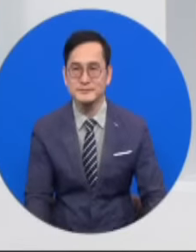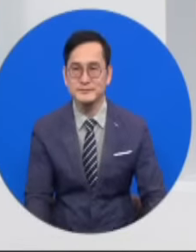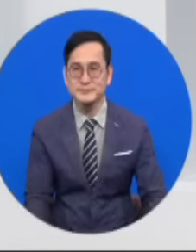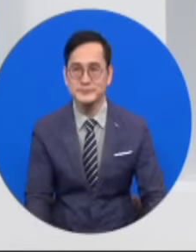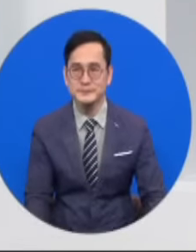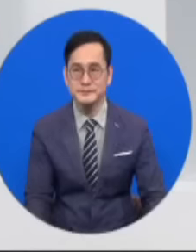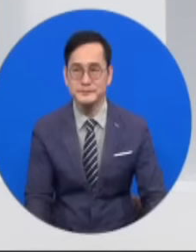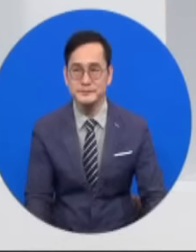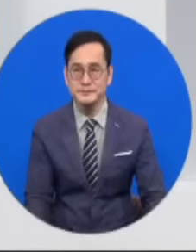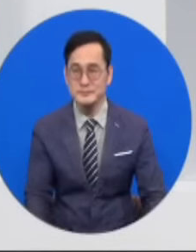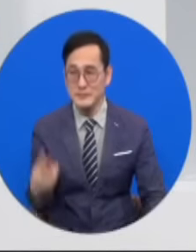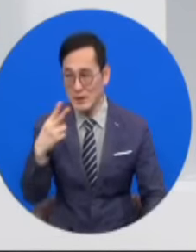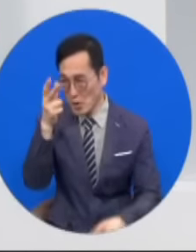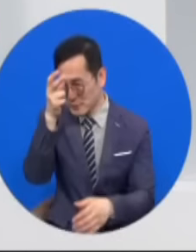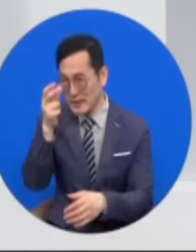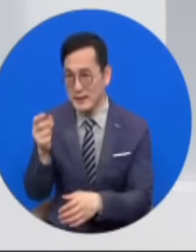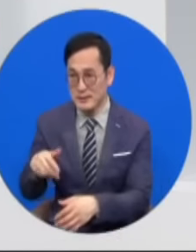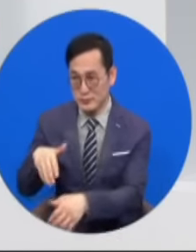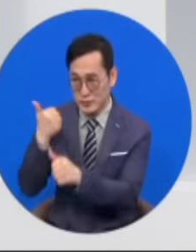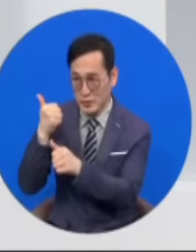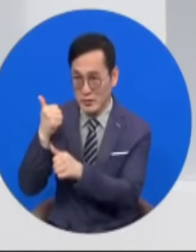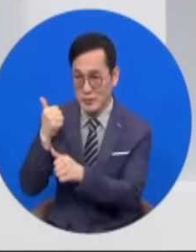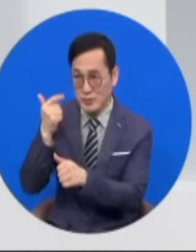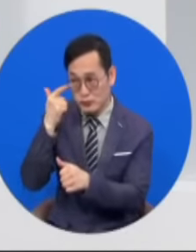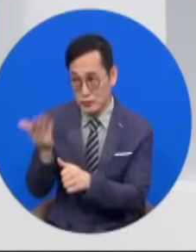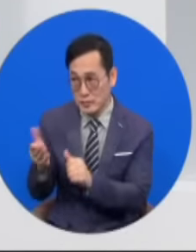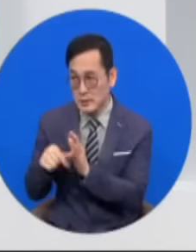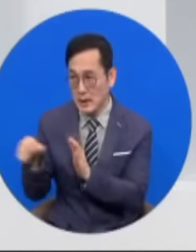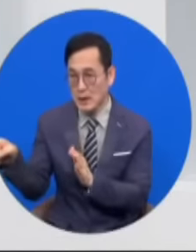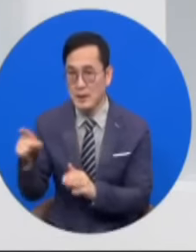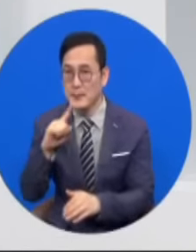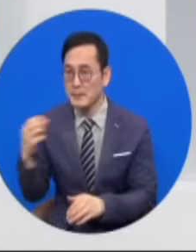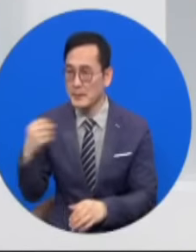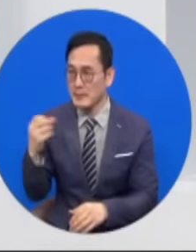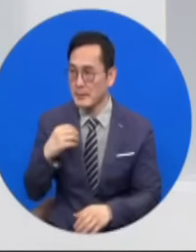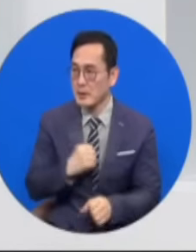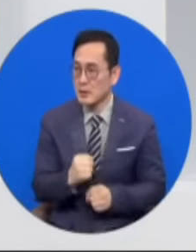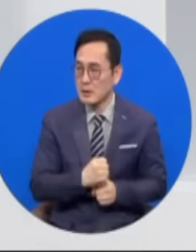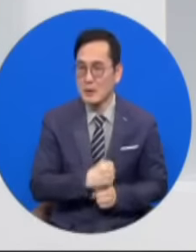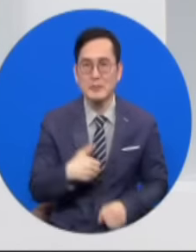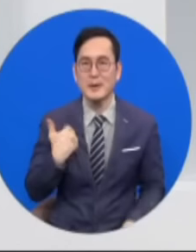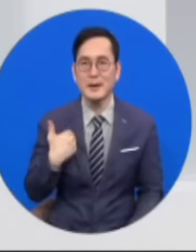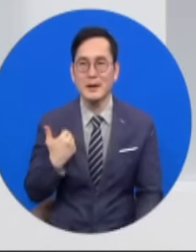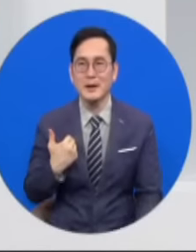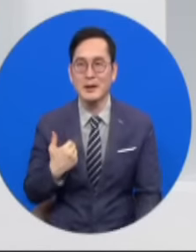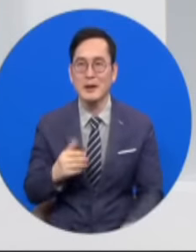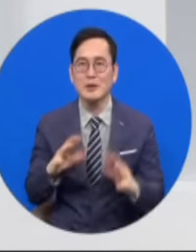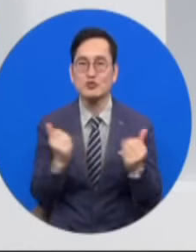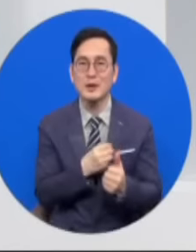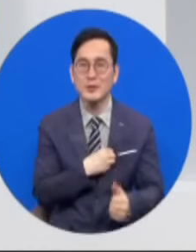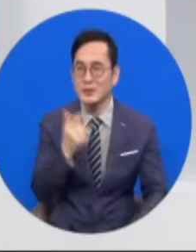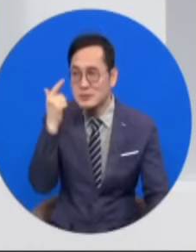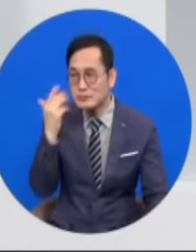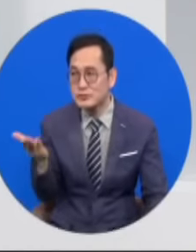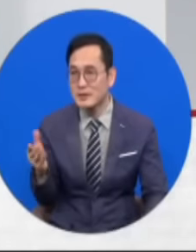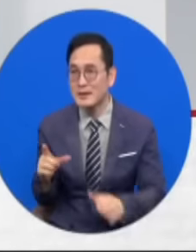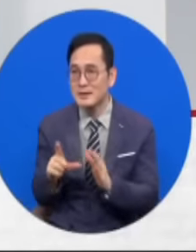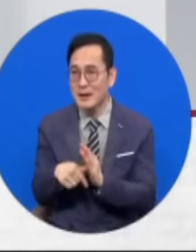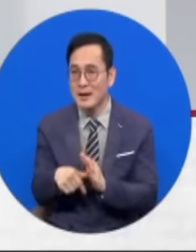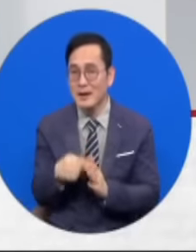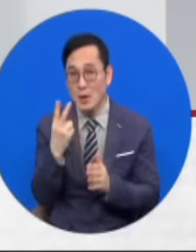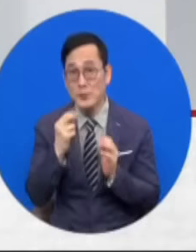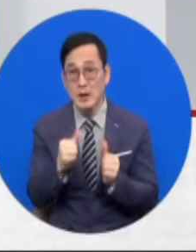제 수사 검사들 불러내면서 검사들 입에서 무슨 이야기 나올지 몰라요 아 그러니까 국회의원이 질문 하지 않습니까 방응 할 거 아닙니까